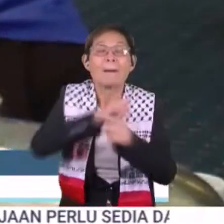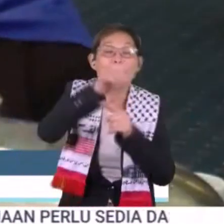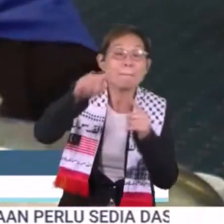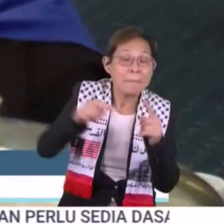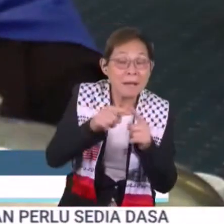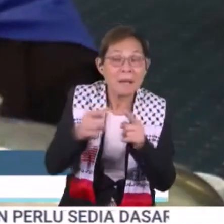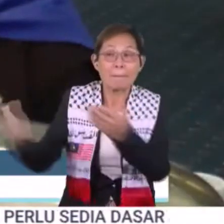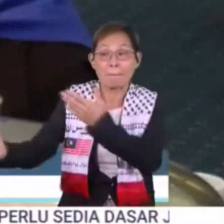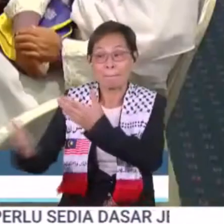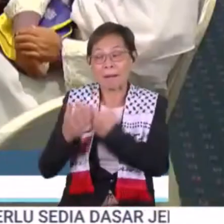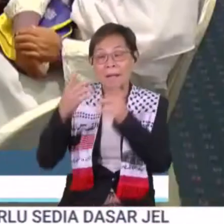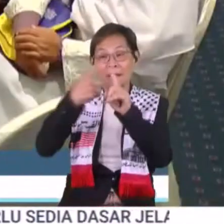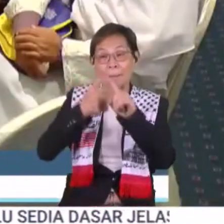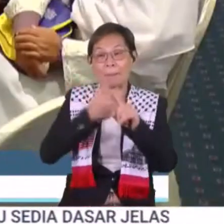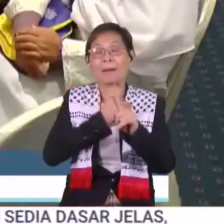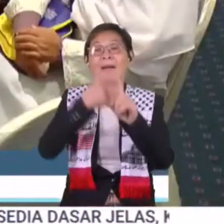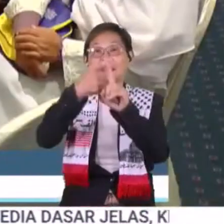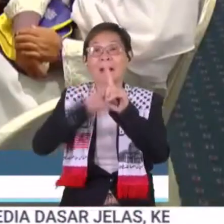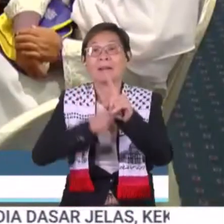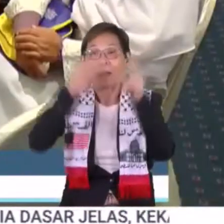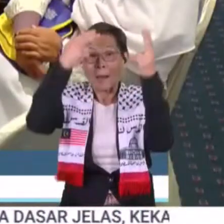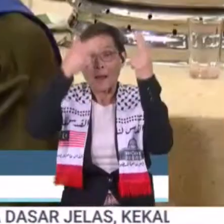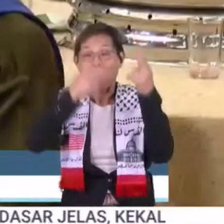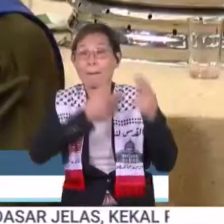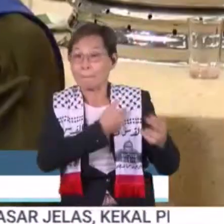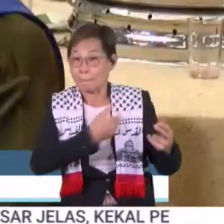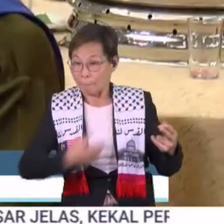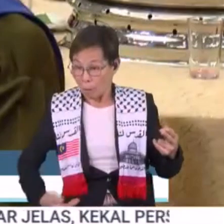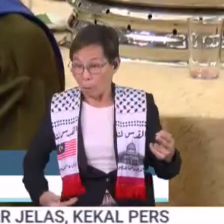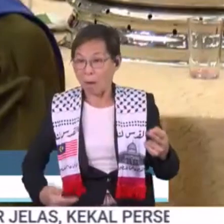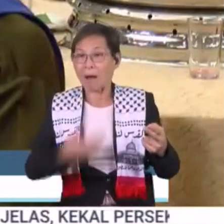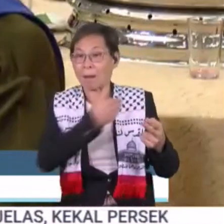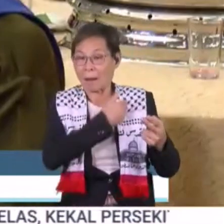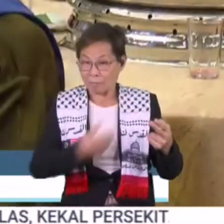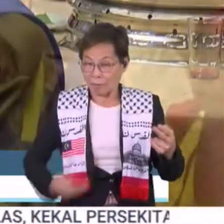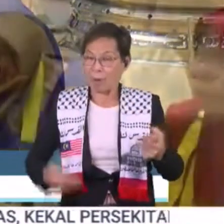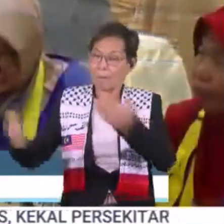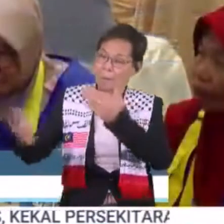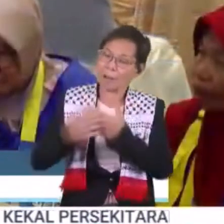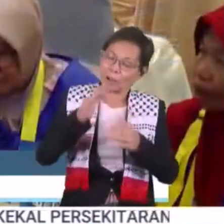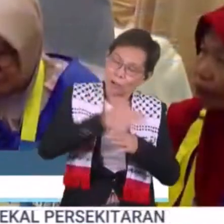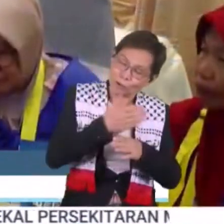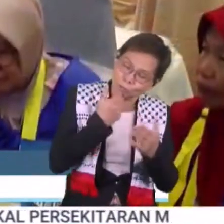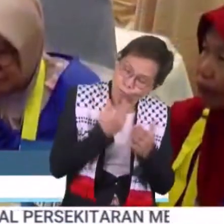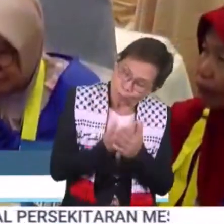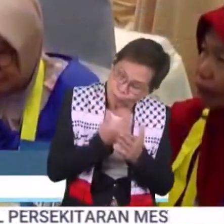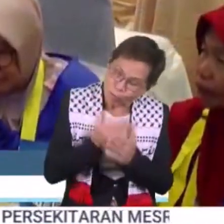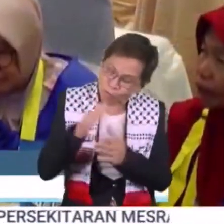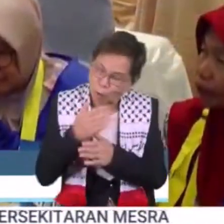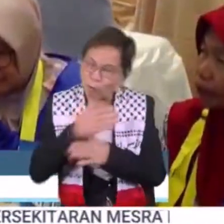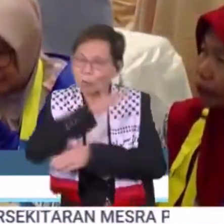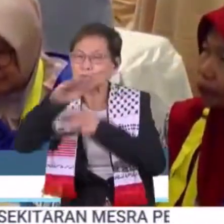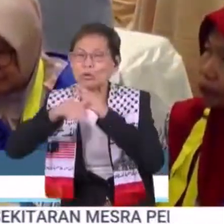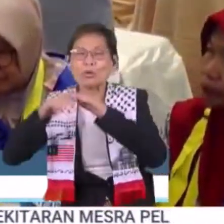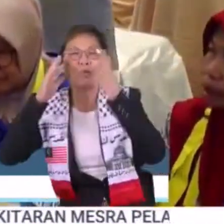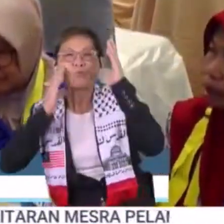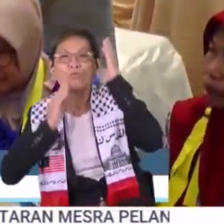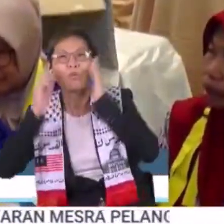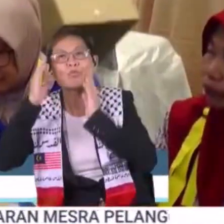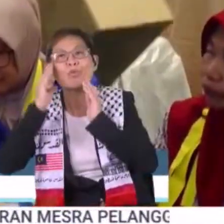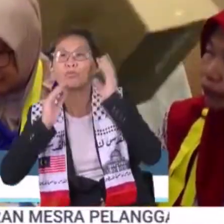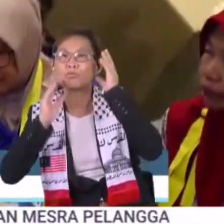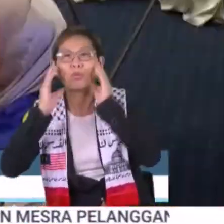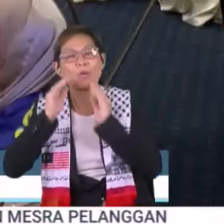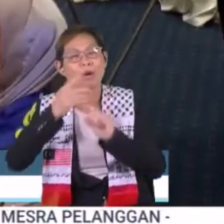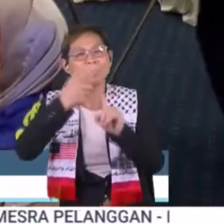apabila mereka kembali daripada Tanah Suci, mereka boleh berkongsi kebaikan, mereka boleh berkongsi segala pengalaman yang mereka boleh